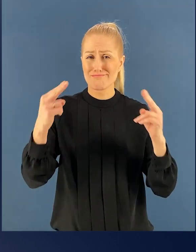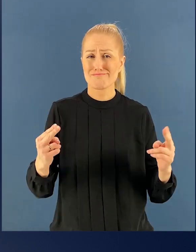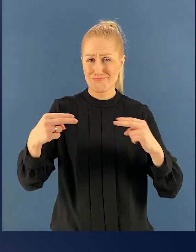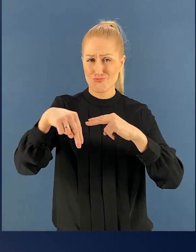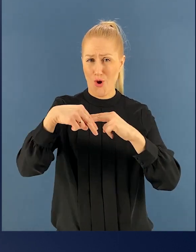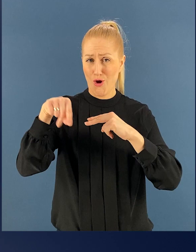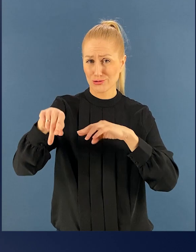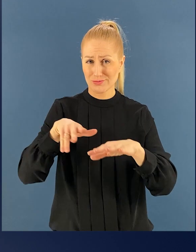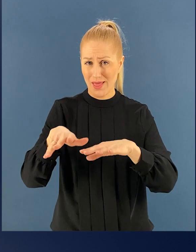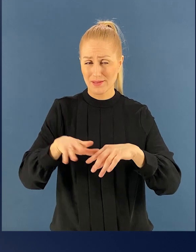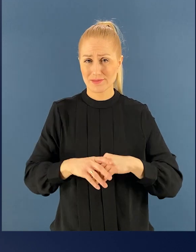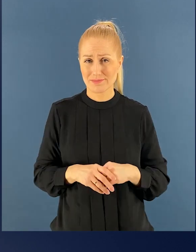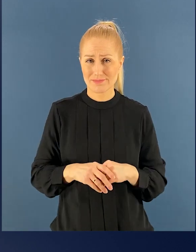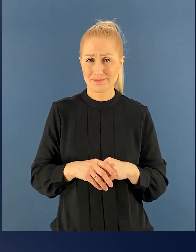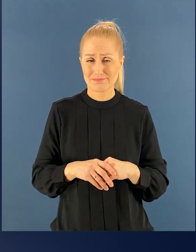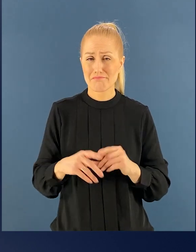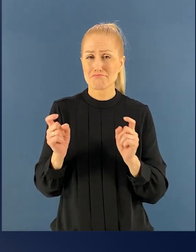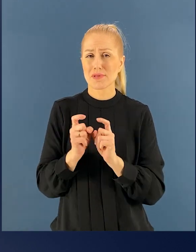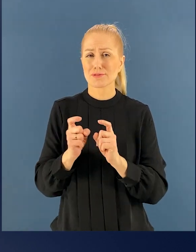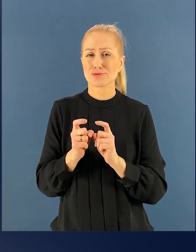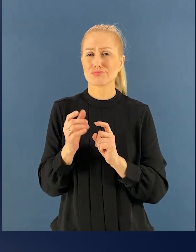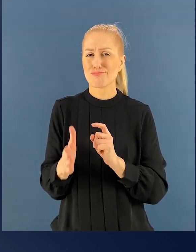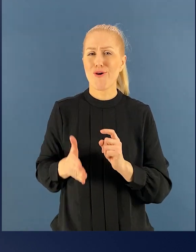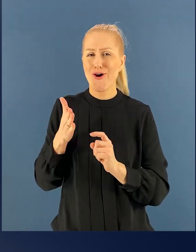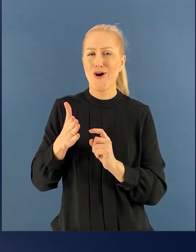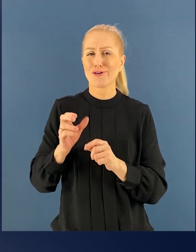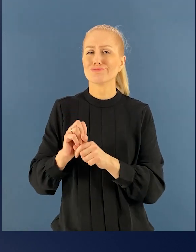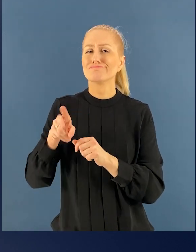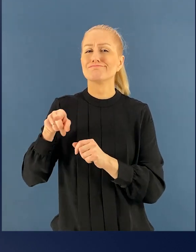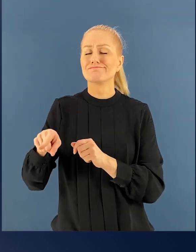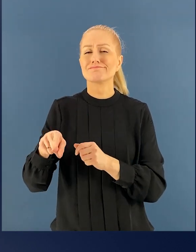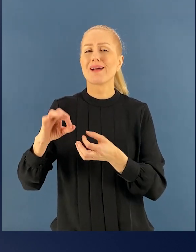przy stacji kolejowej Gdynia Stocznia,